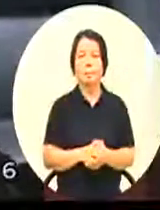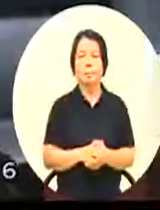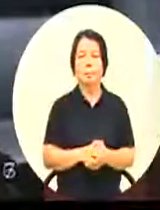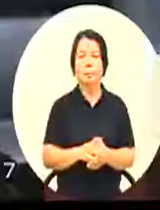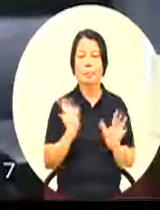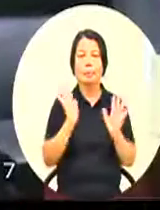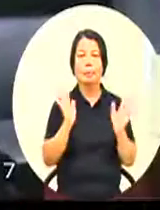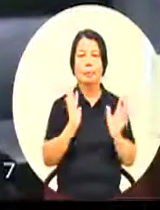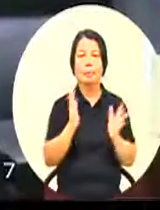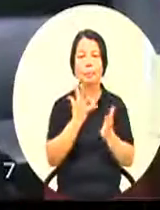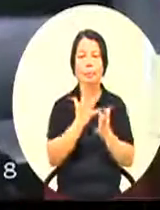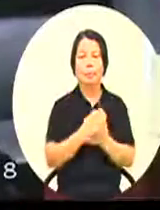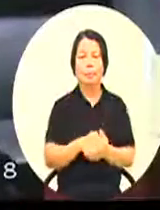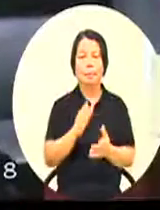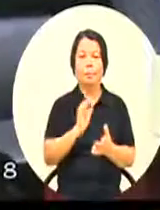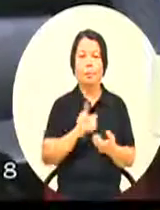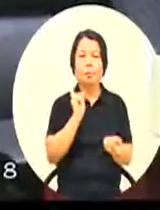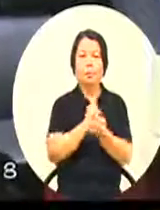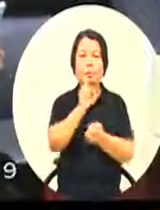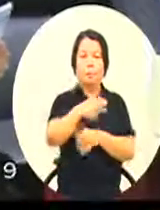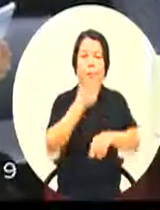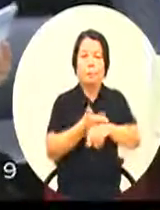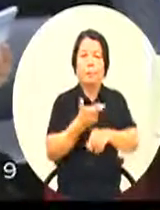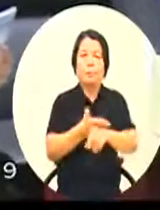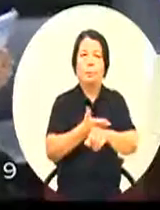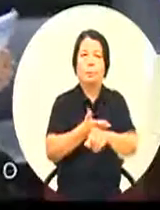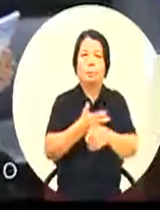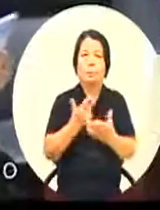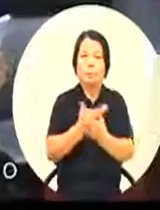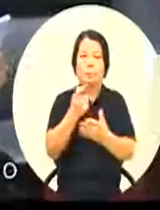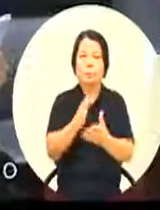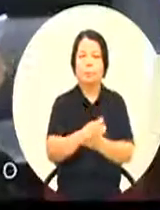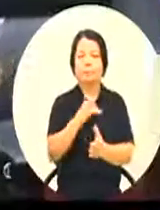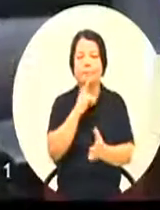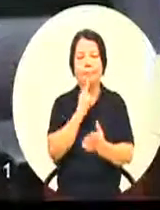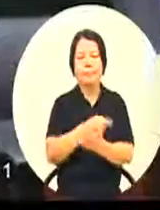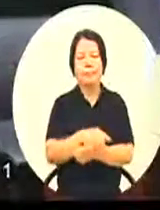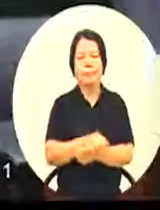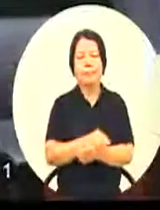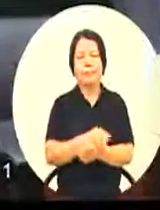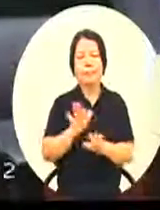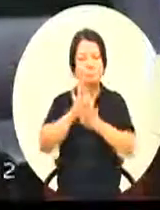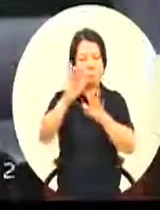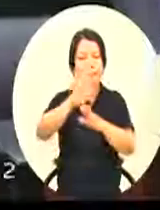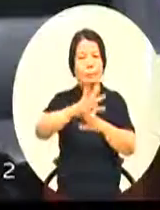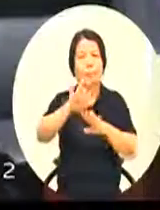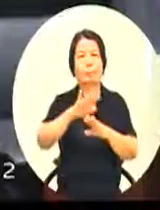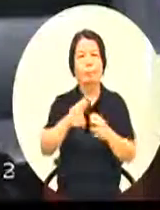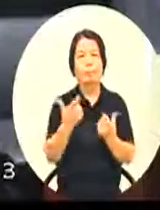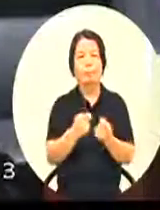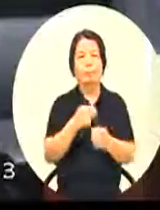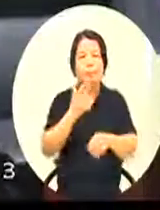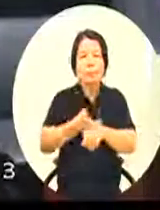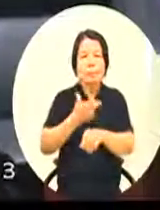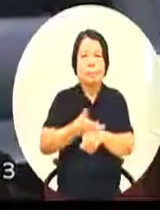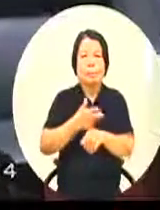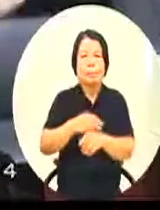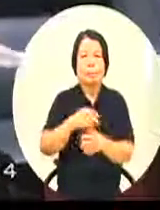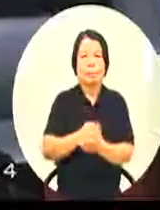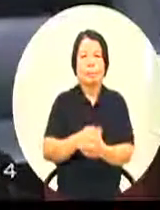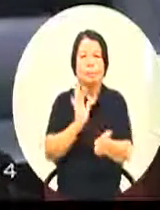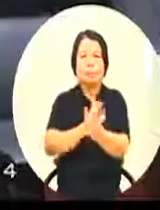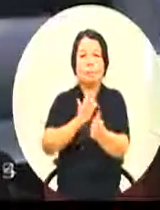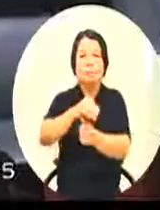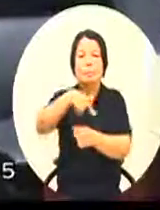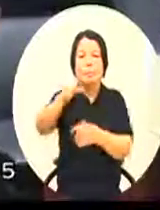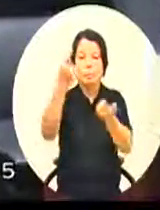子哈，未来在技职方面应该可待了哈，因为我们已经在技职里面把他引导去做到大